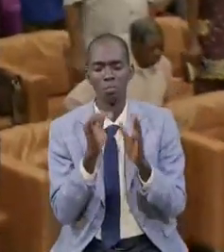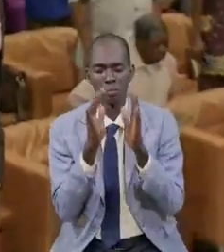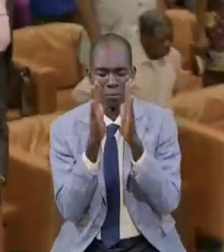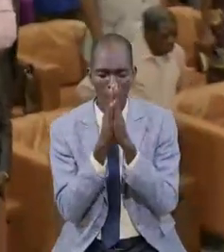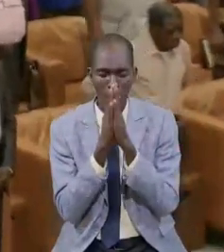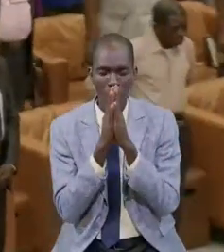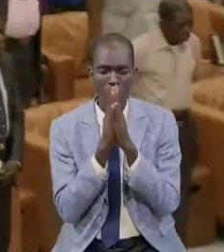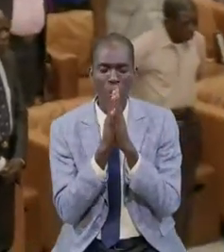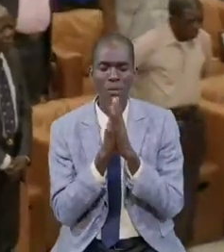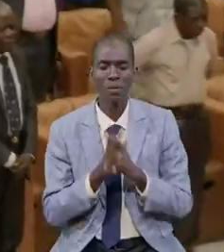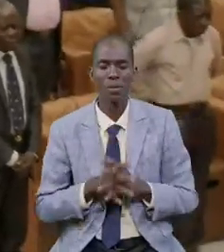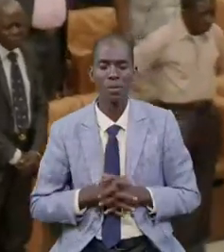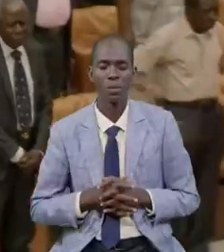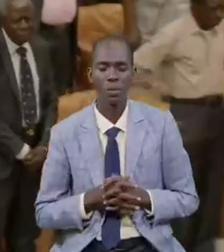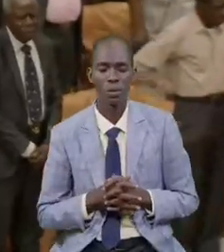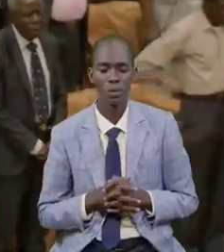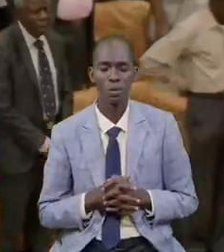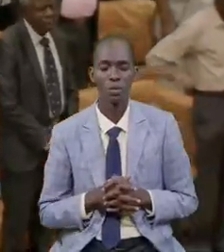la langue va bien parler.